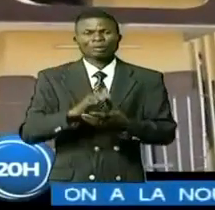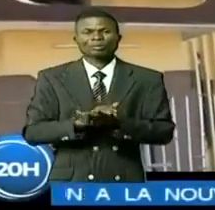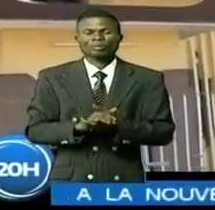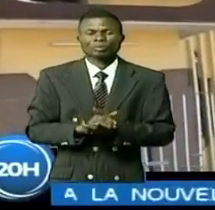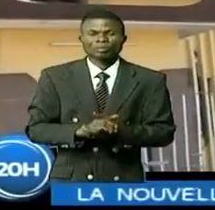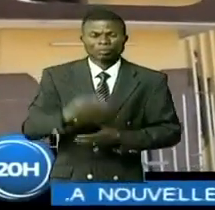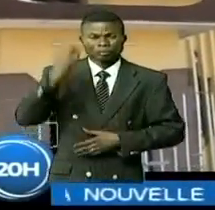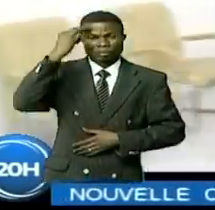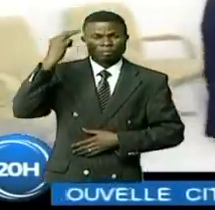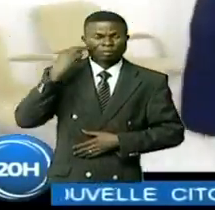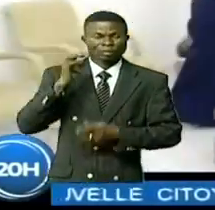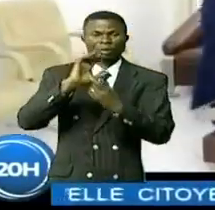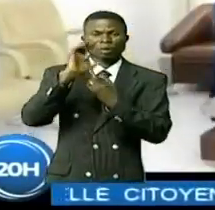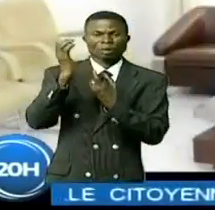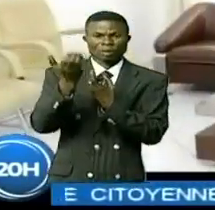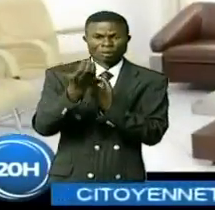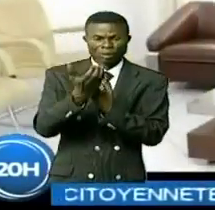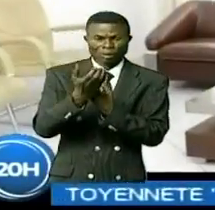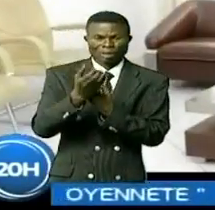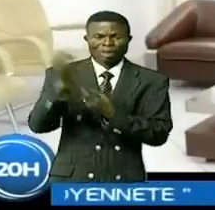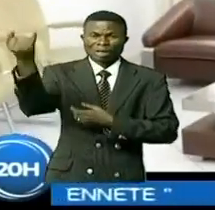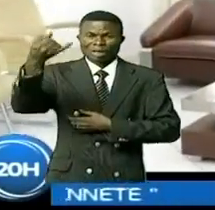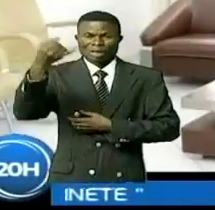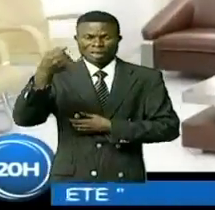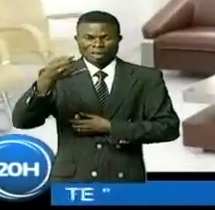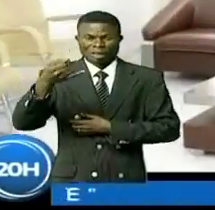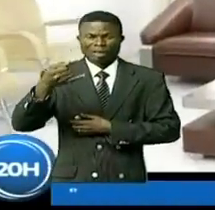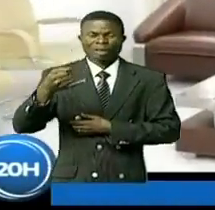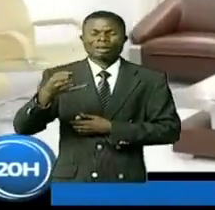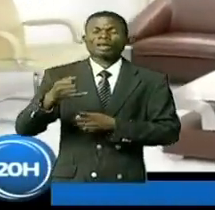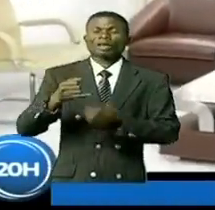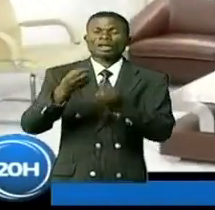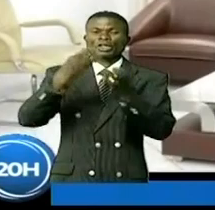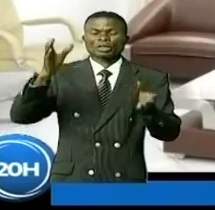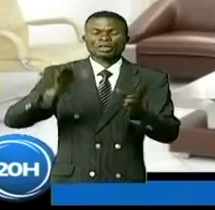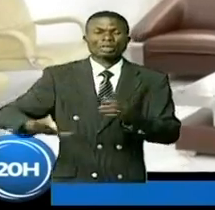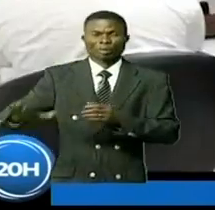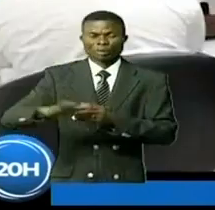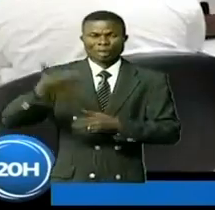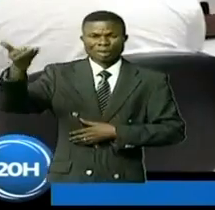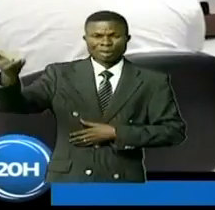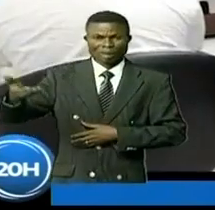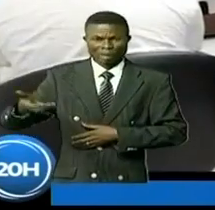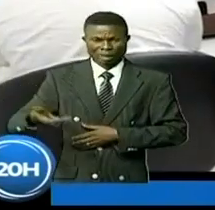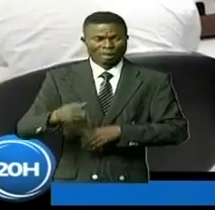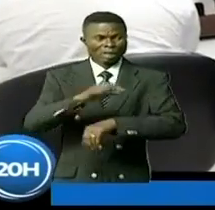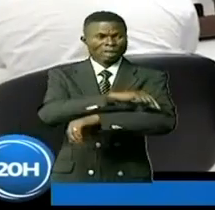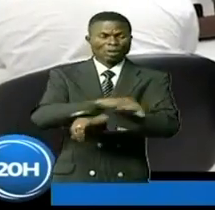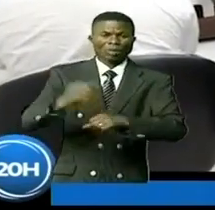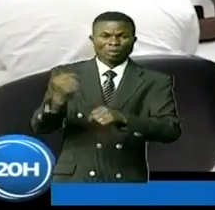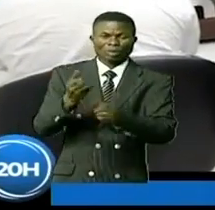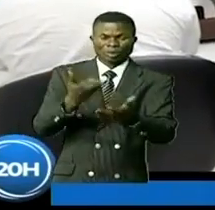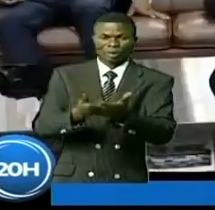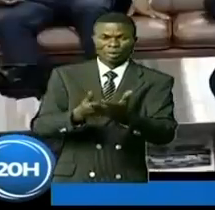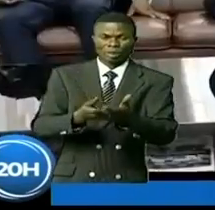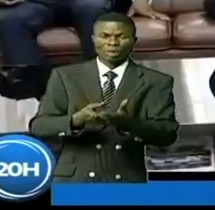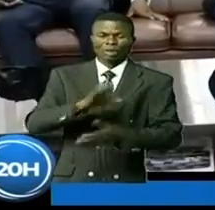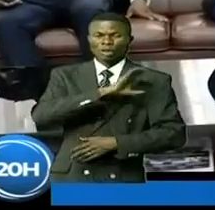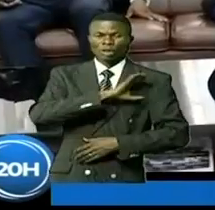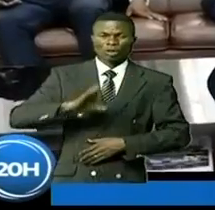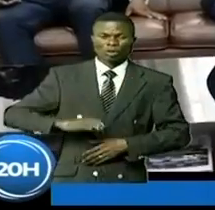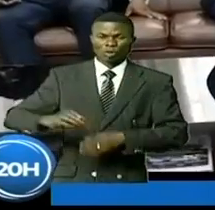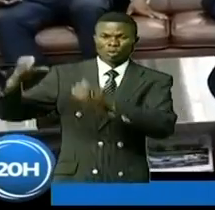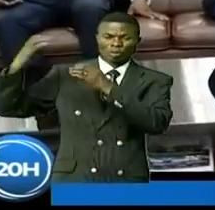La ministre de la Culture, Arts et Patrimoine, Catherine Katung-Foura, a reçu mercredi dans son cabinet de travail la commissaire en charge